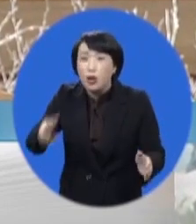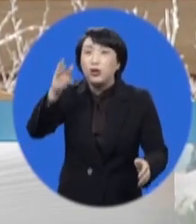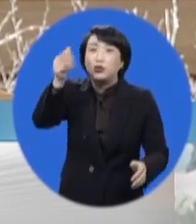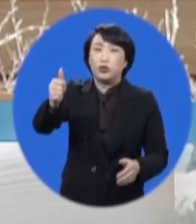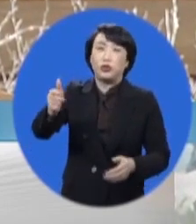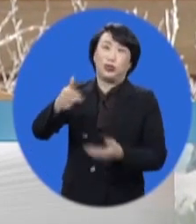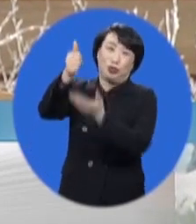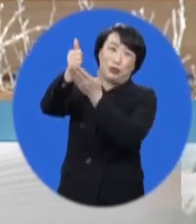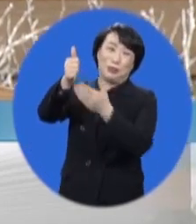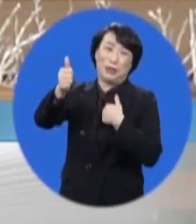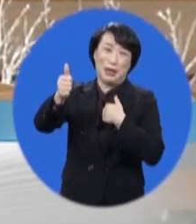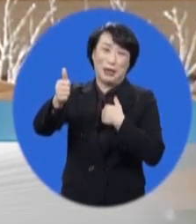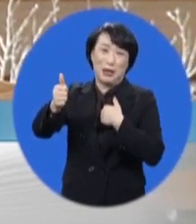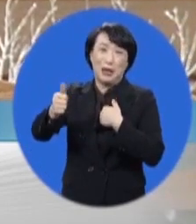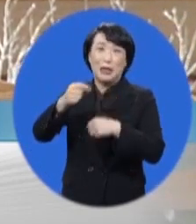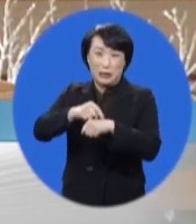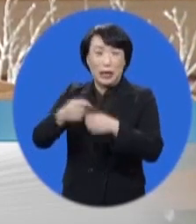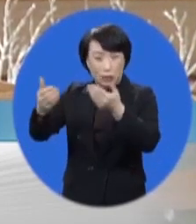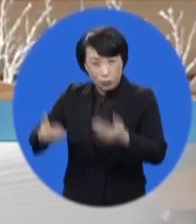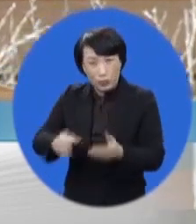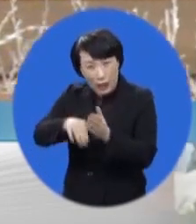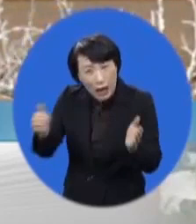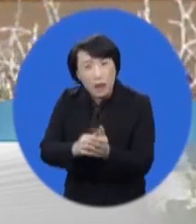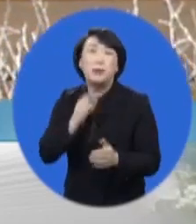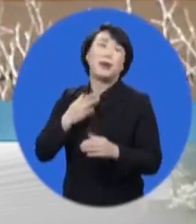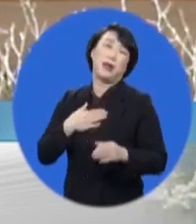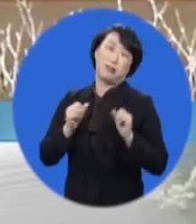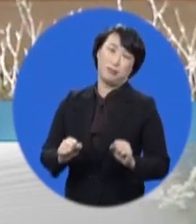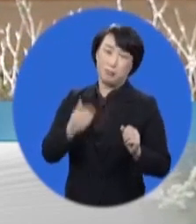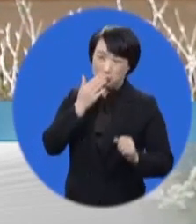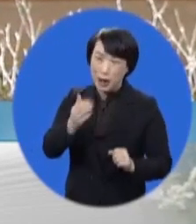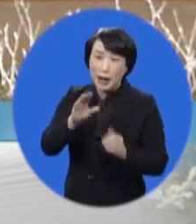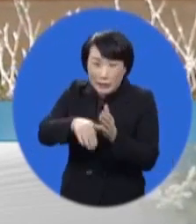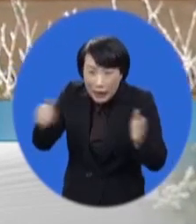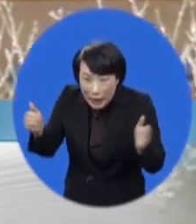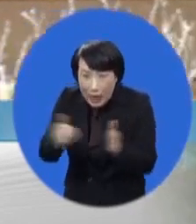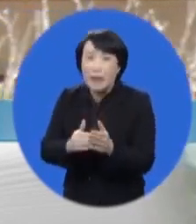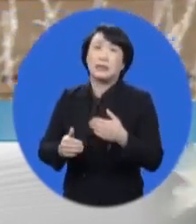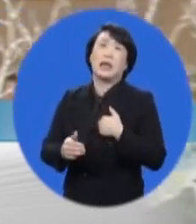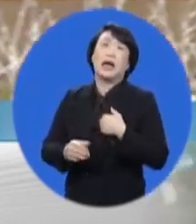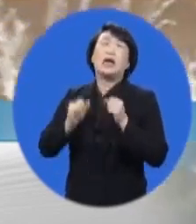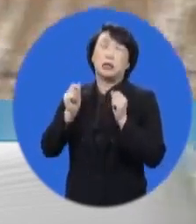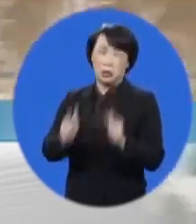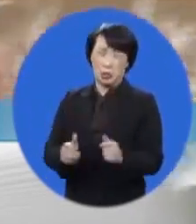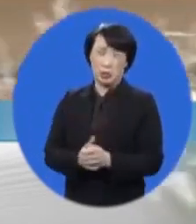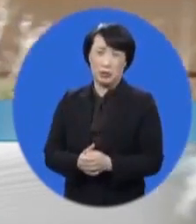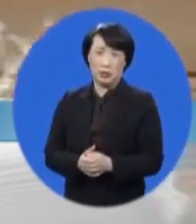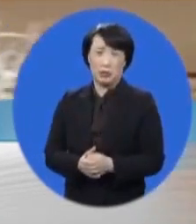주인이신 주님께서 나에게 주는 날까지만 존재하는 것이니 그때까지가 나의